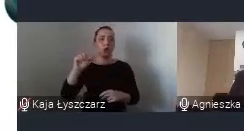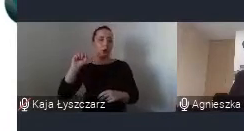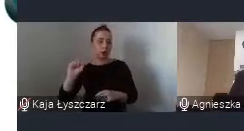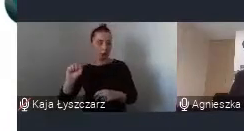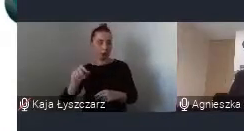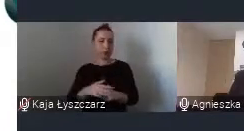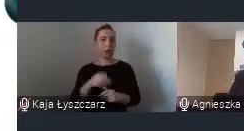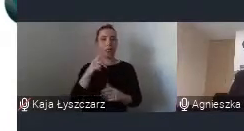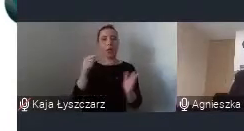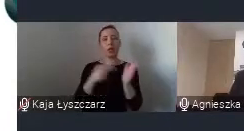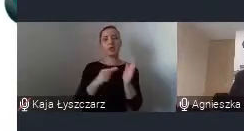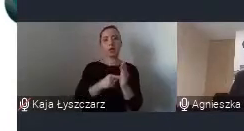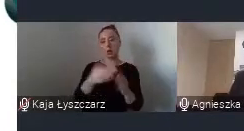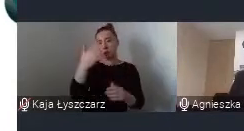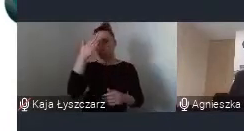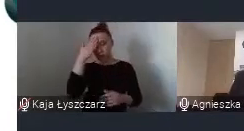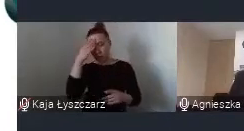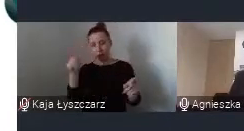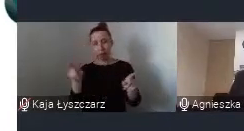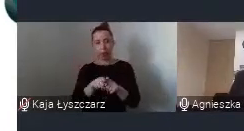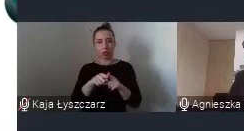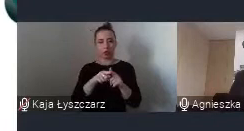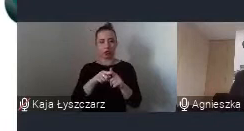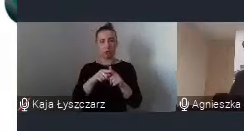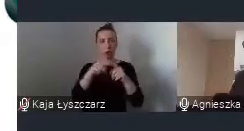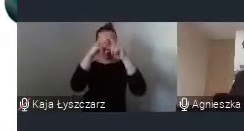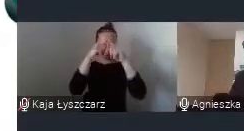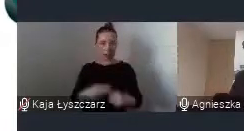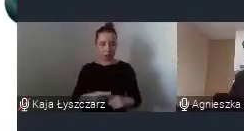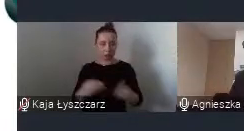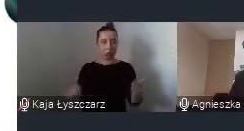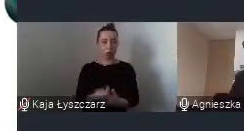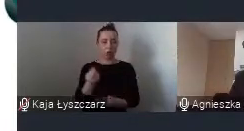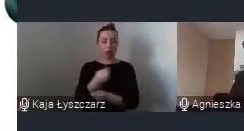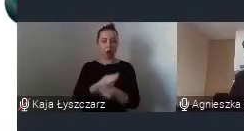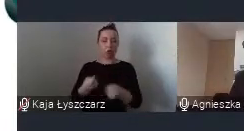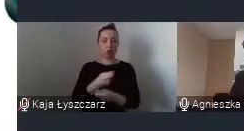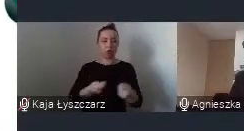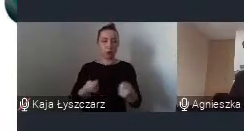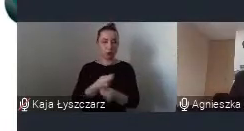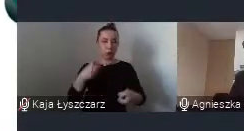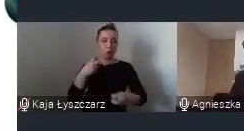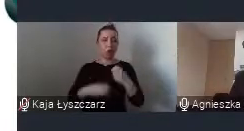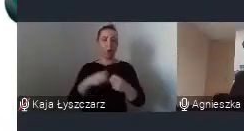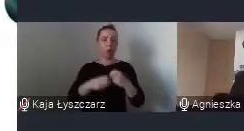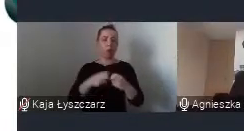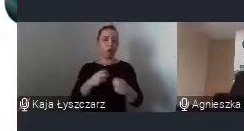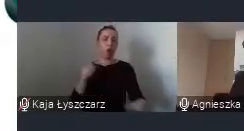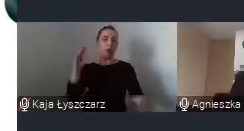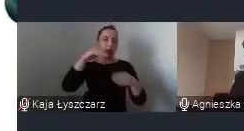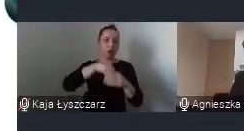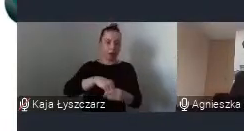celem jest rozpoznanie i przetestowanie nowych rozwiązań problemów związanych ze zrównoważonym rozwojem